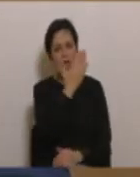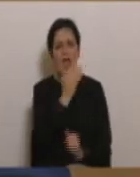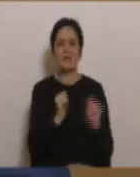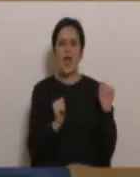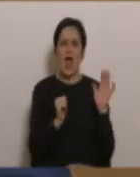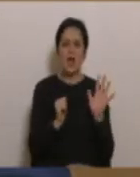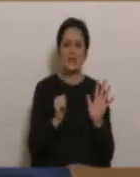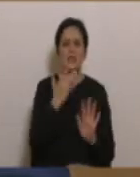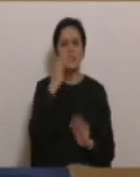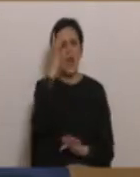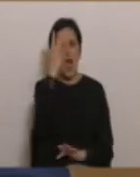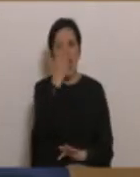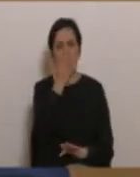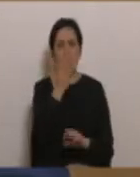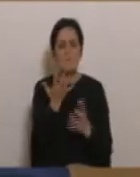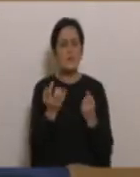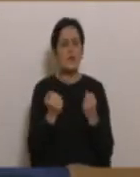ამერიკაში, ძალიან მიღებული ასეთი